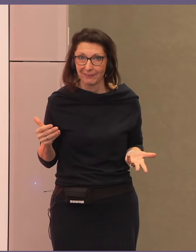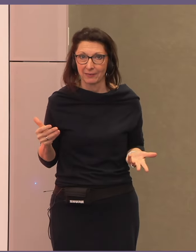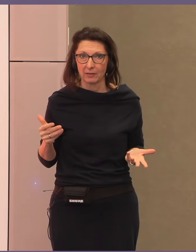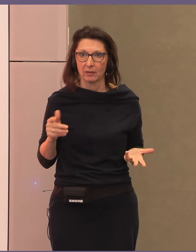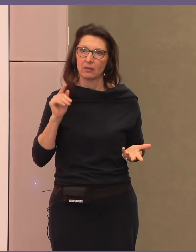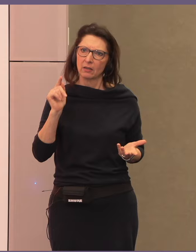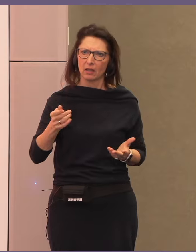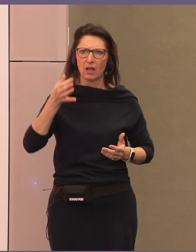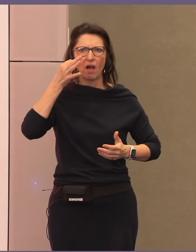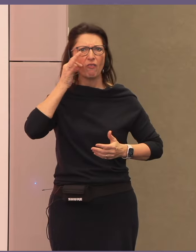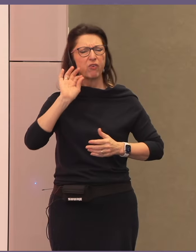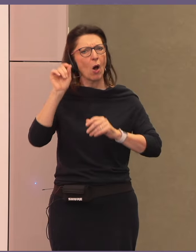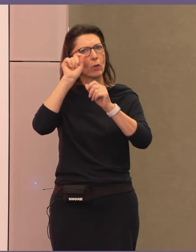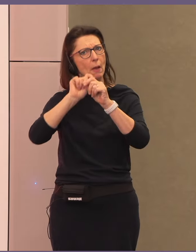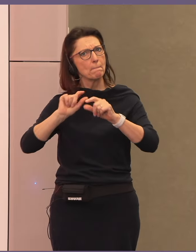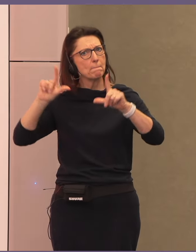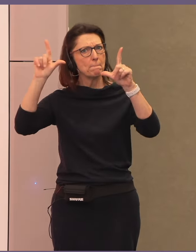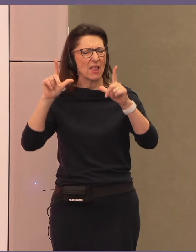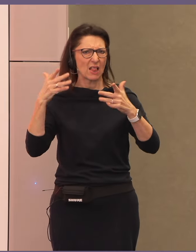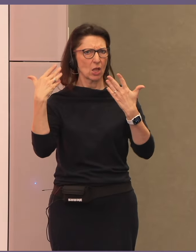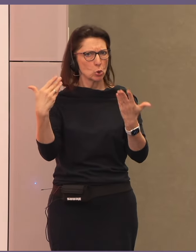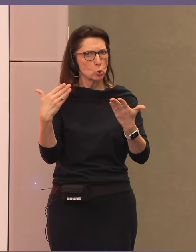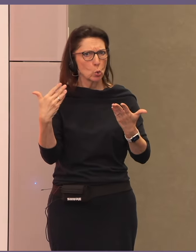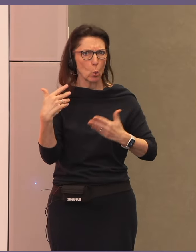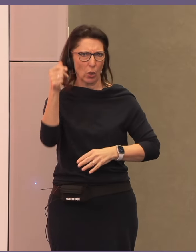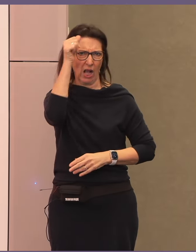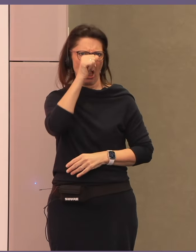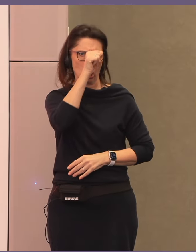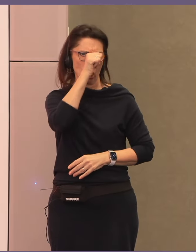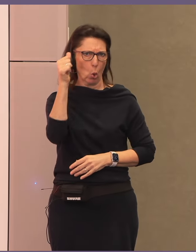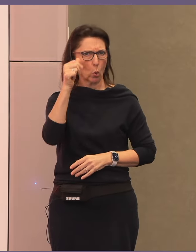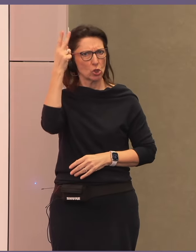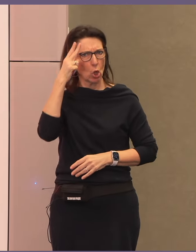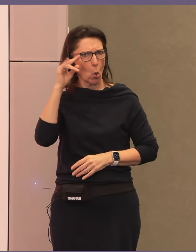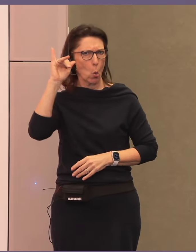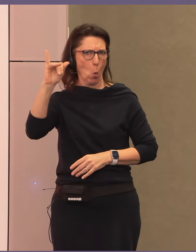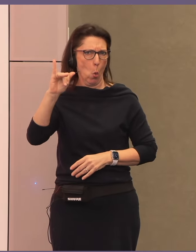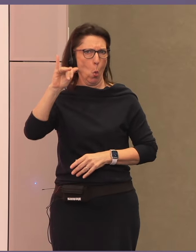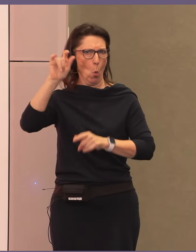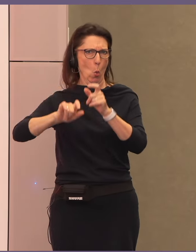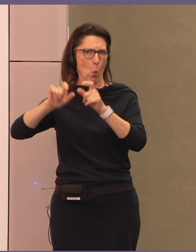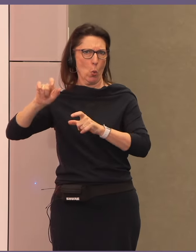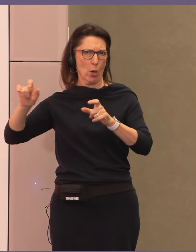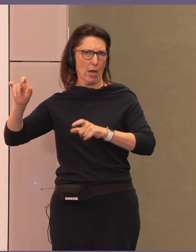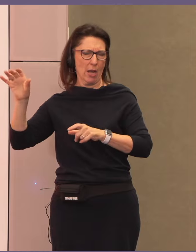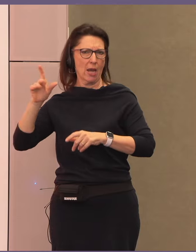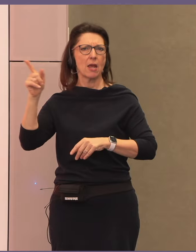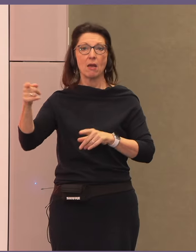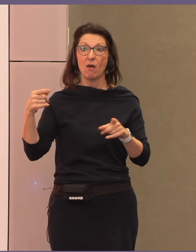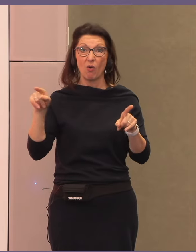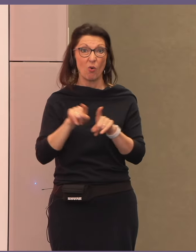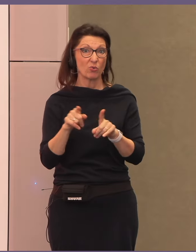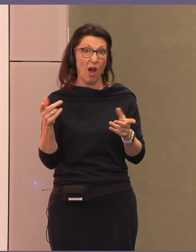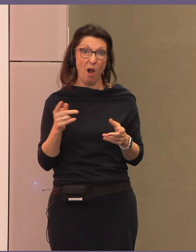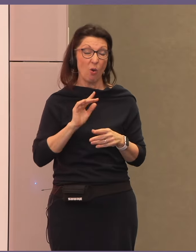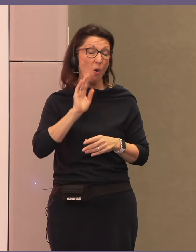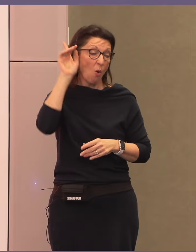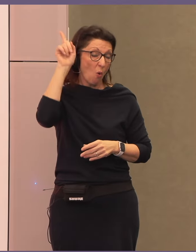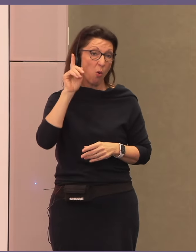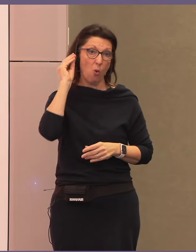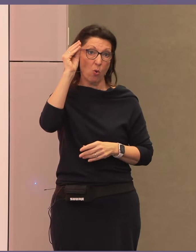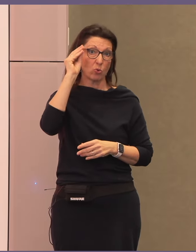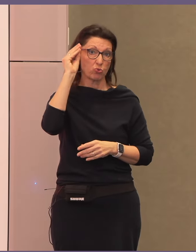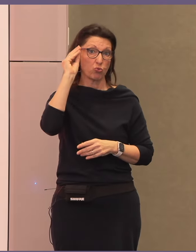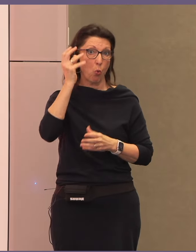reaktionäre Frauenbild der hegemonialen Rechten und katholischen Universitätsangehörigen und vor allem die antifeministische Hochschulpolitik in der